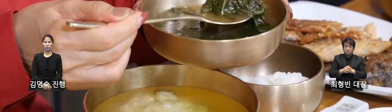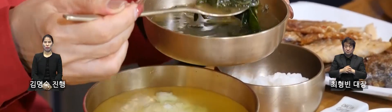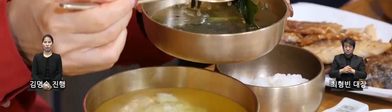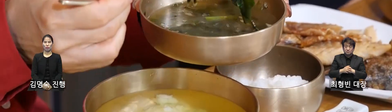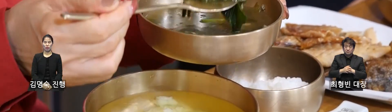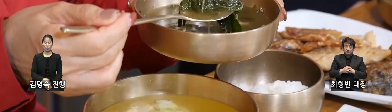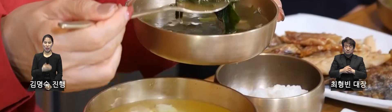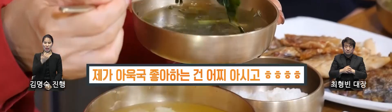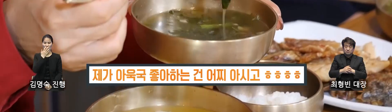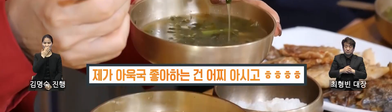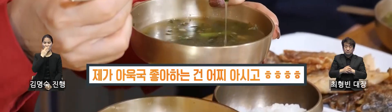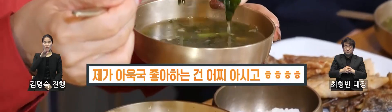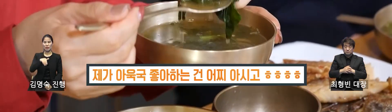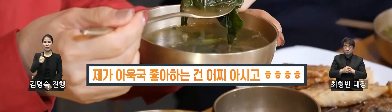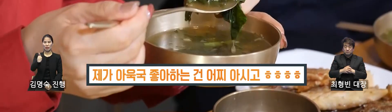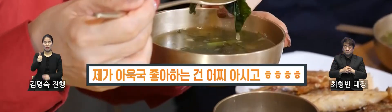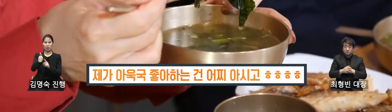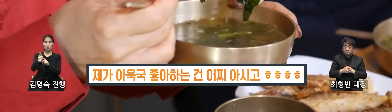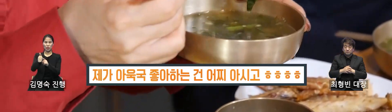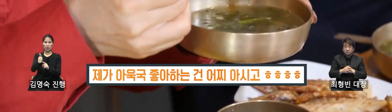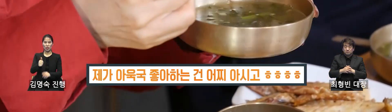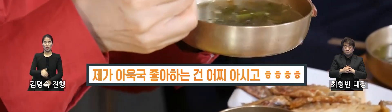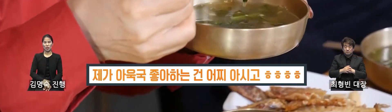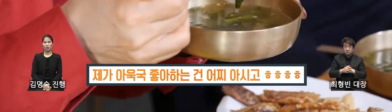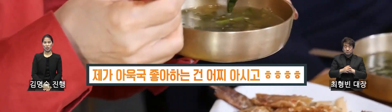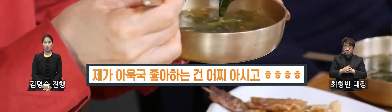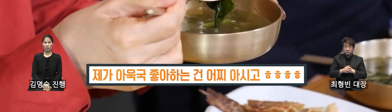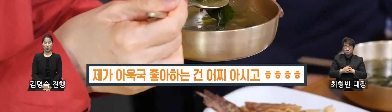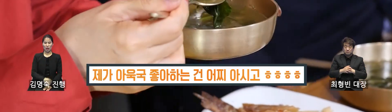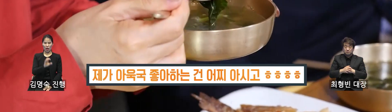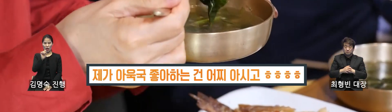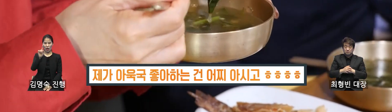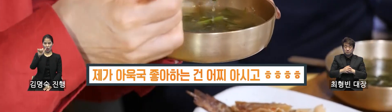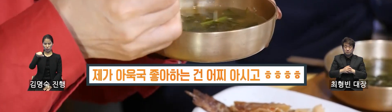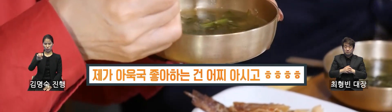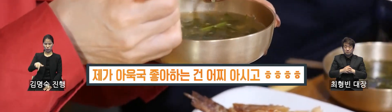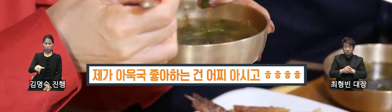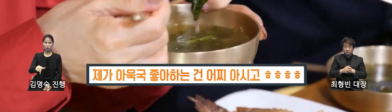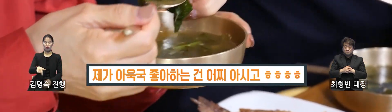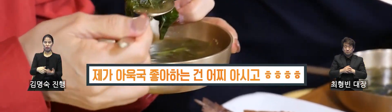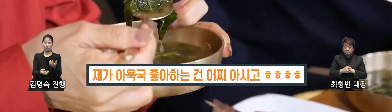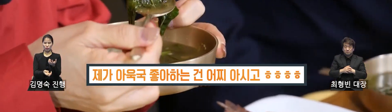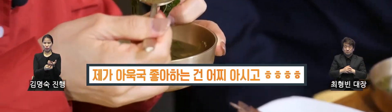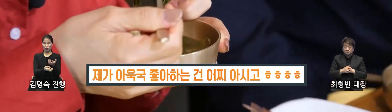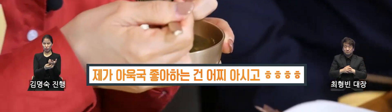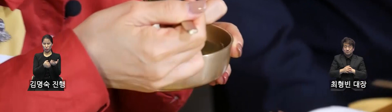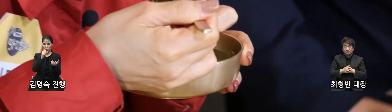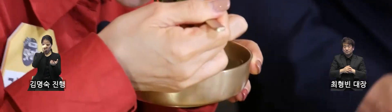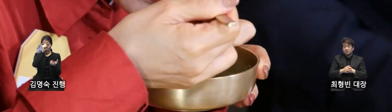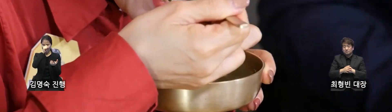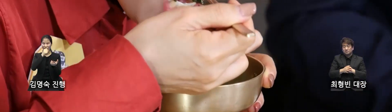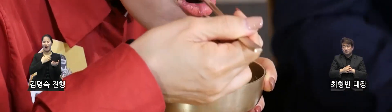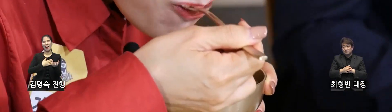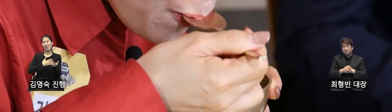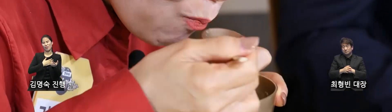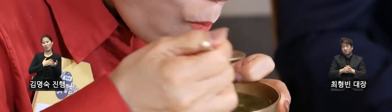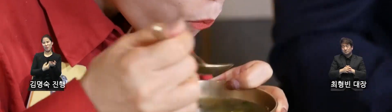우리의 사장에는 그럼 저도 아오 복도 좋아하는 걸 어찌 아시고 op 됐지